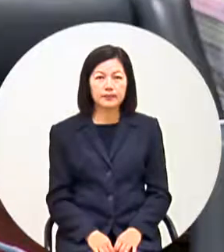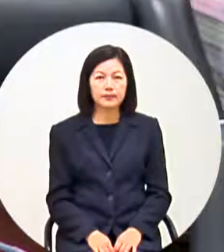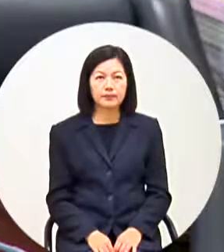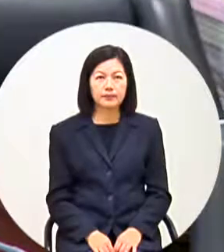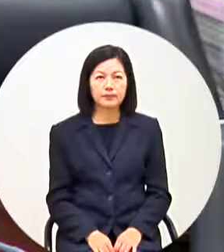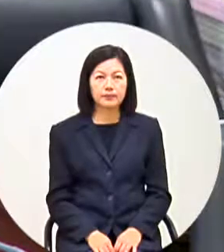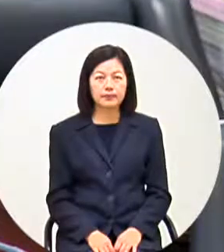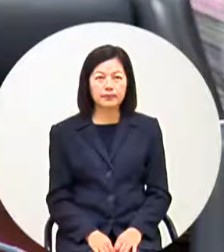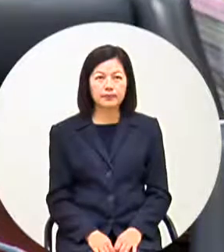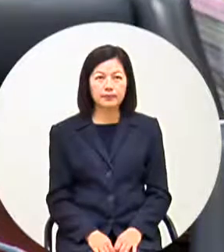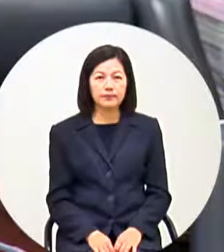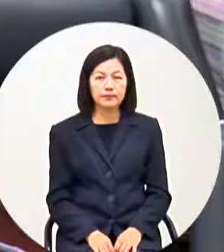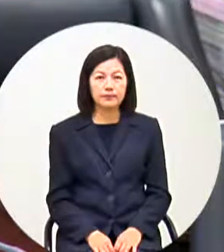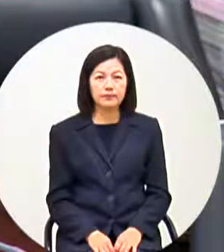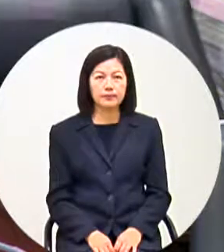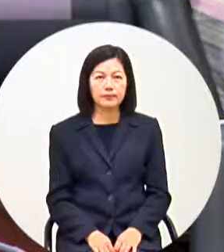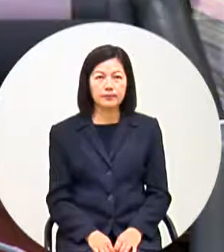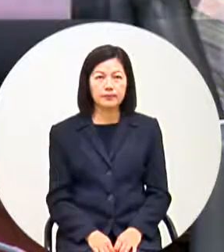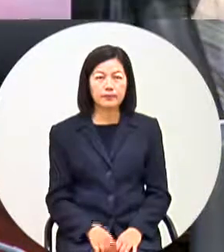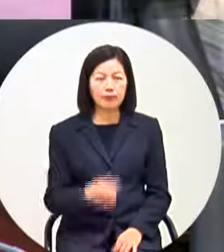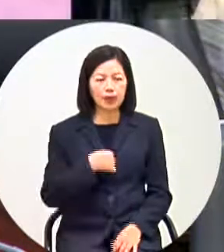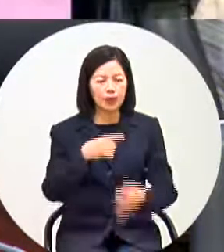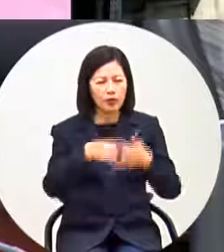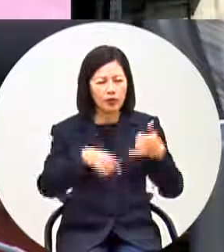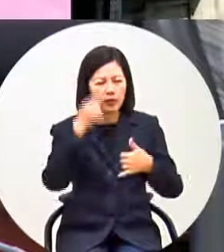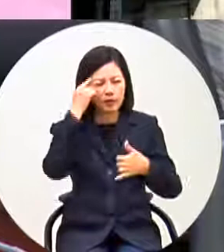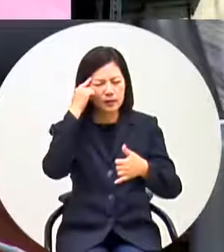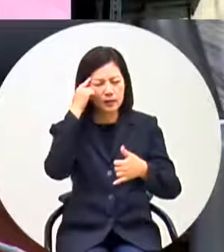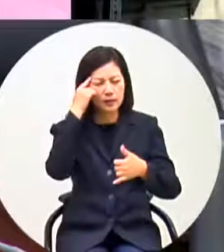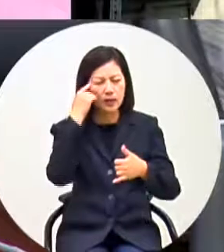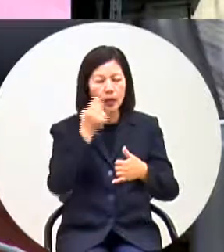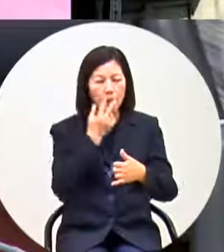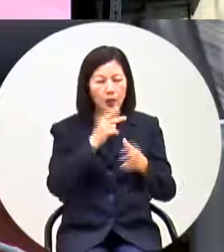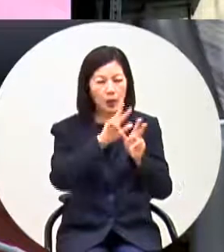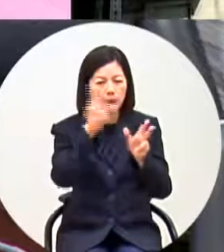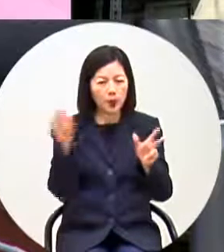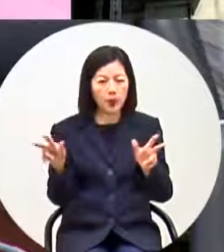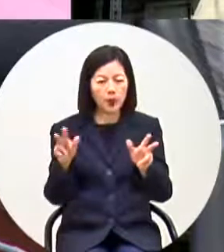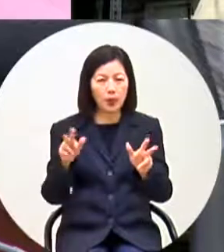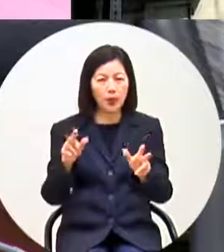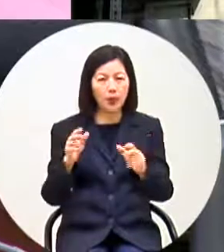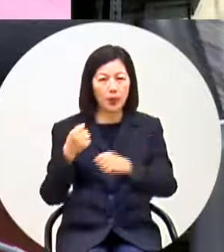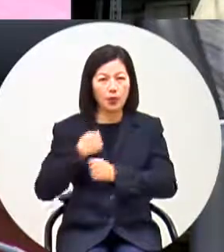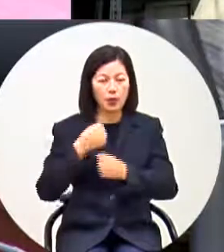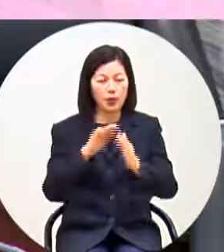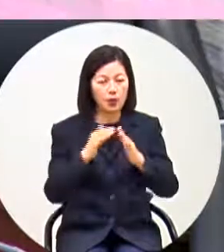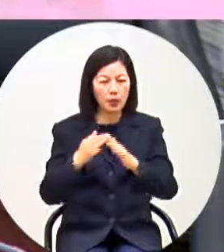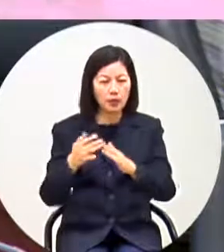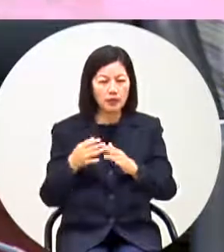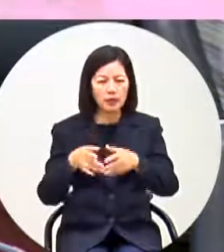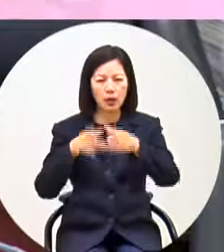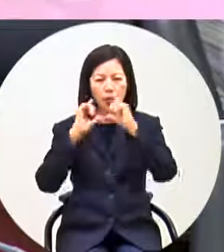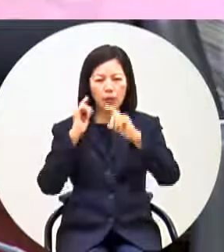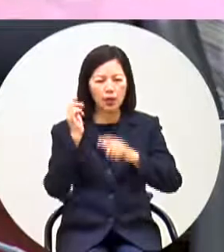从这个彩虹眷村来回头来看看我们的黄埔新村哦，黄埔新村哦，